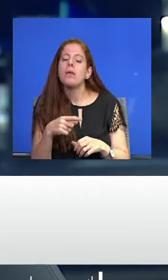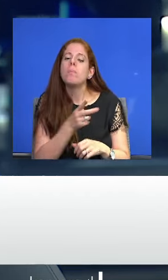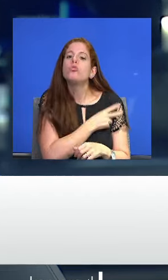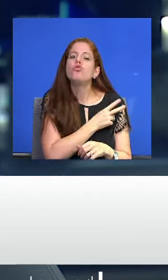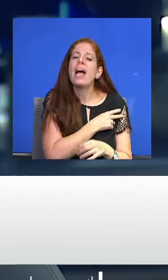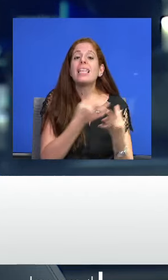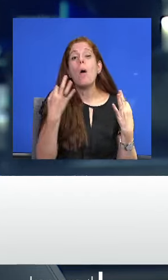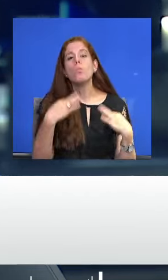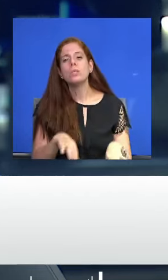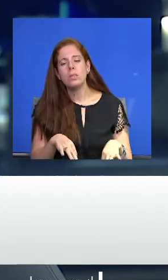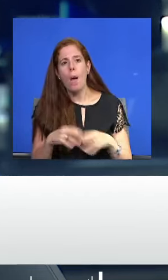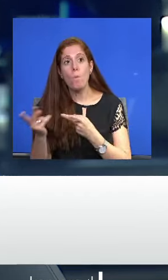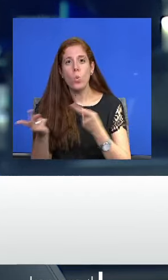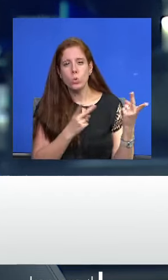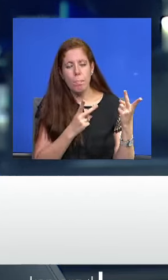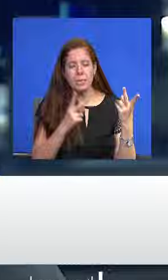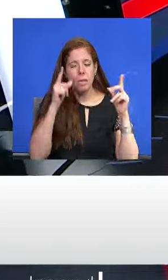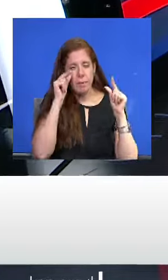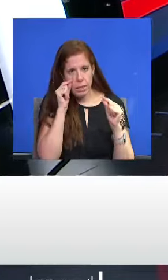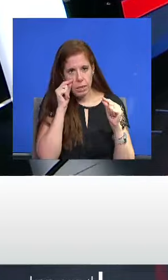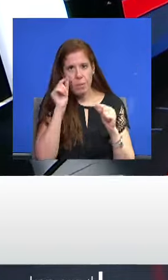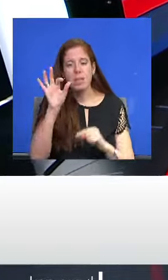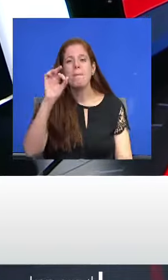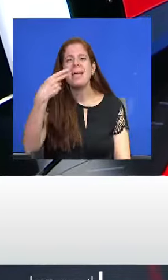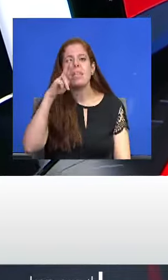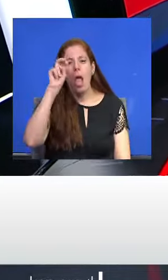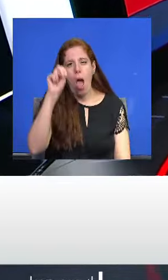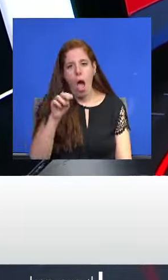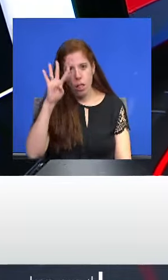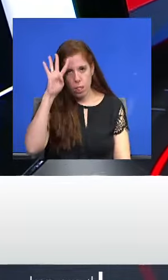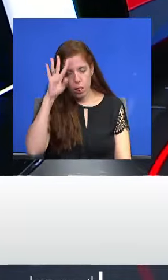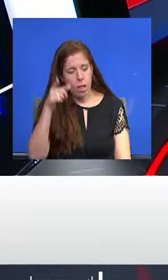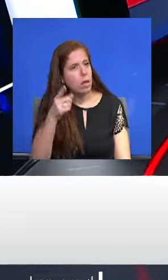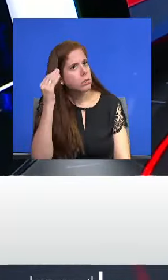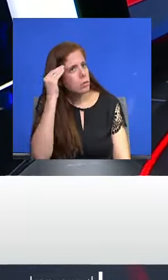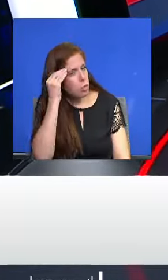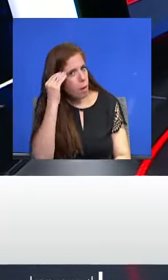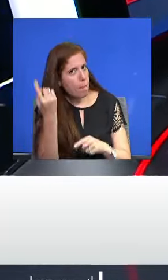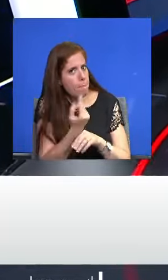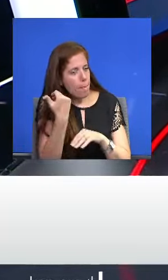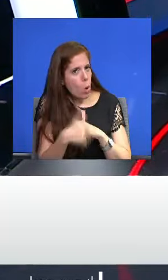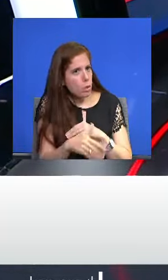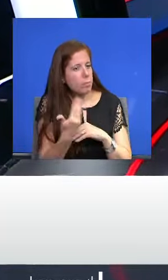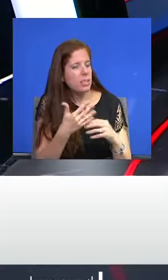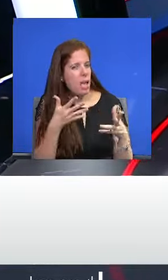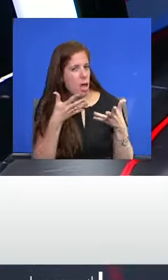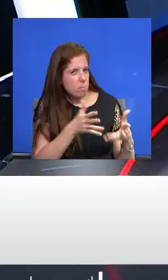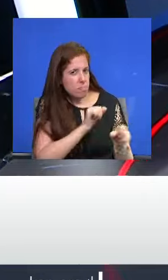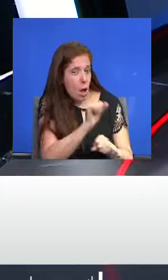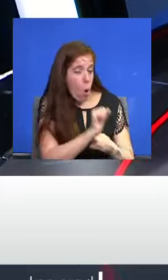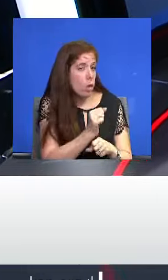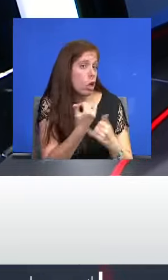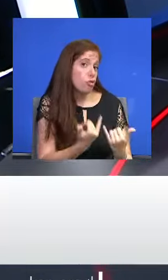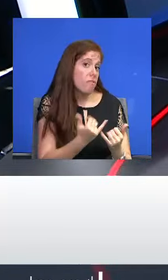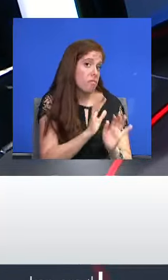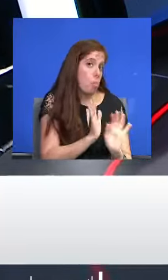עכשיו בתרדמת בטהרן. יואב זהבי, אנחנו אליך. בפעם הקודמת אנחנו זוכרים, פרץ גל של מחאות, בינתיים זה לא קורה. עדיין